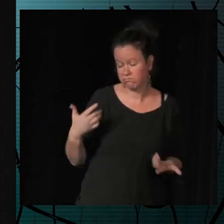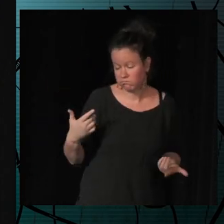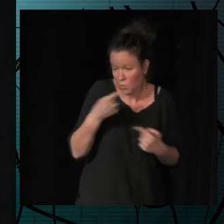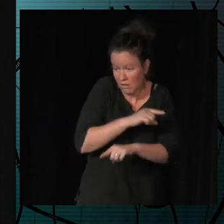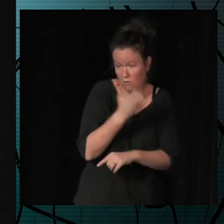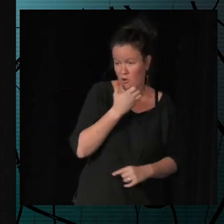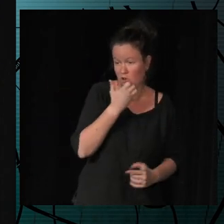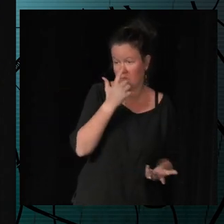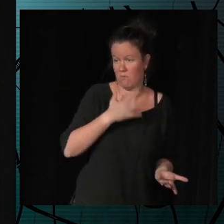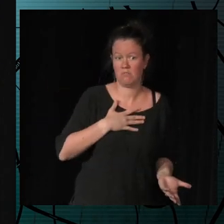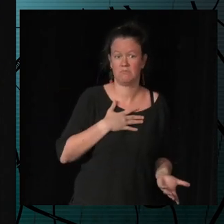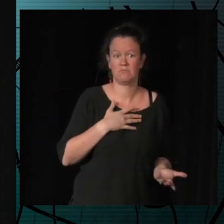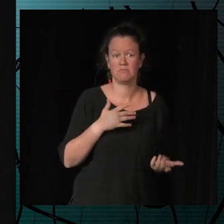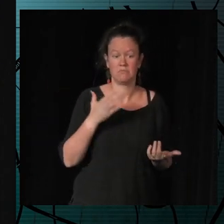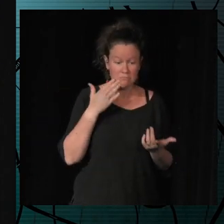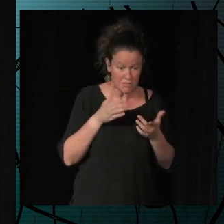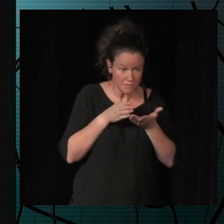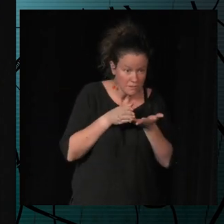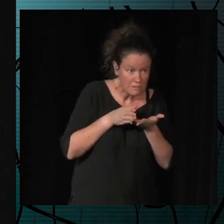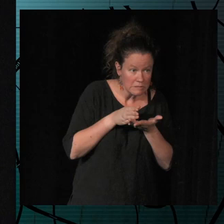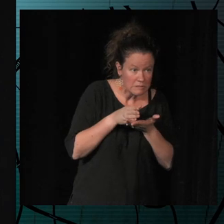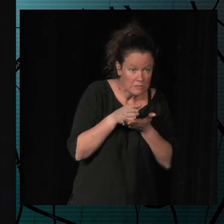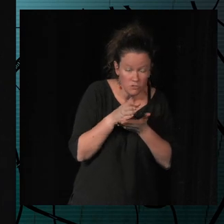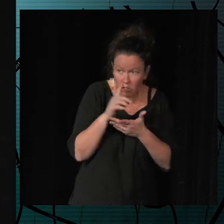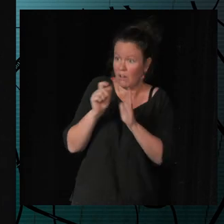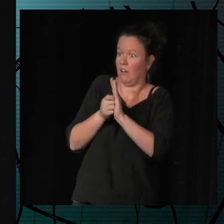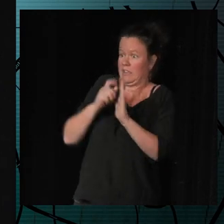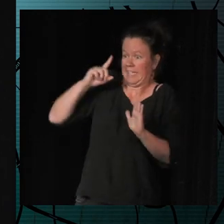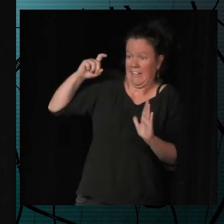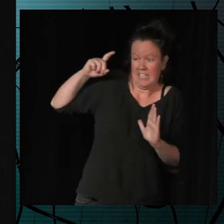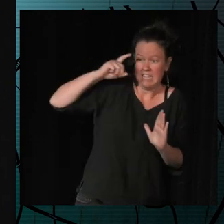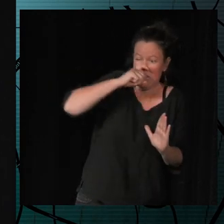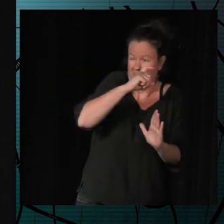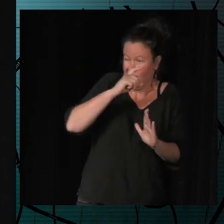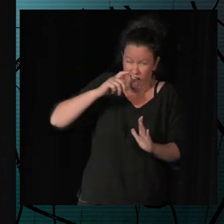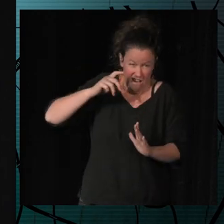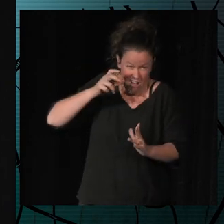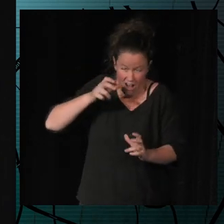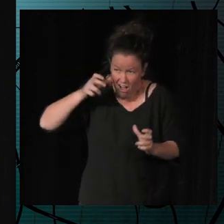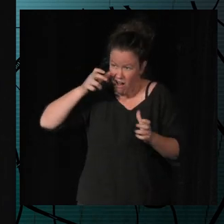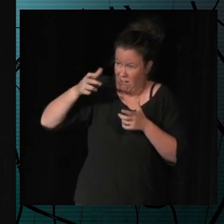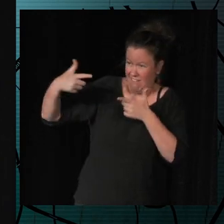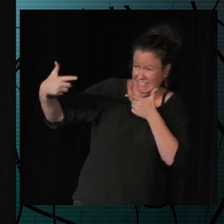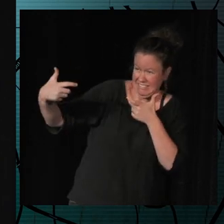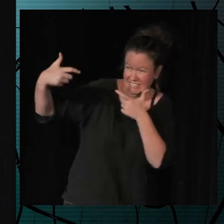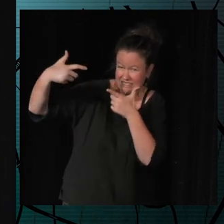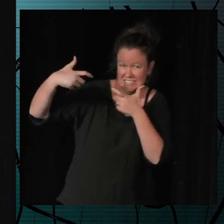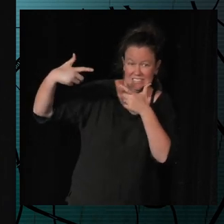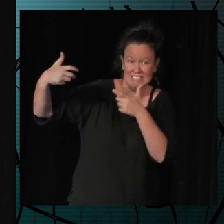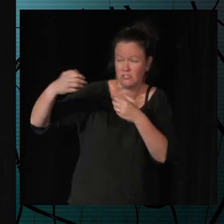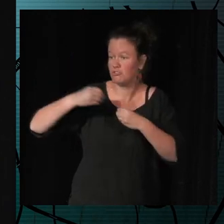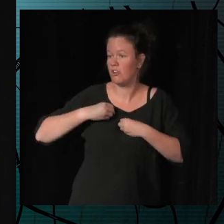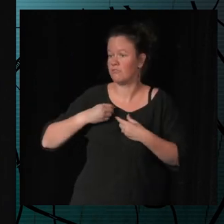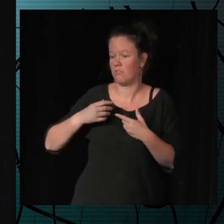nous met face à un pic de difficulté ça peut vraiment être frustrant parce que ça casse l'histoire ça casse l'évolution et puis on se retrouve effectivement face à des